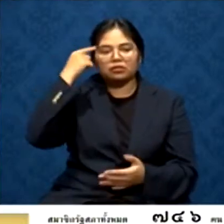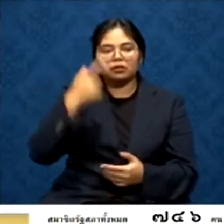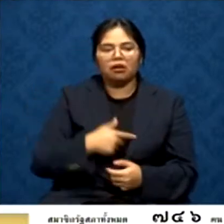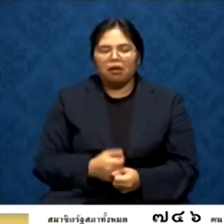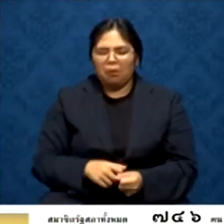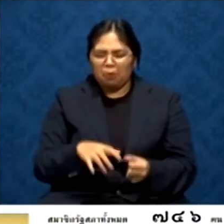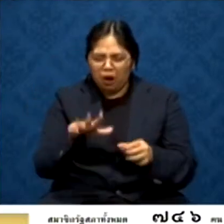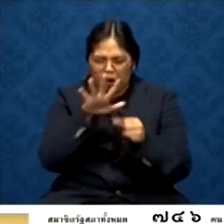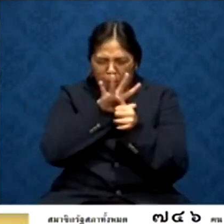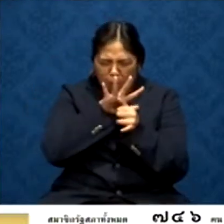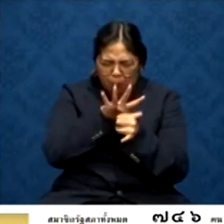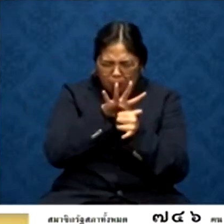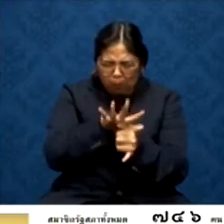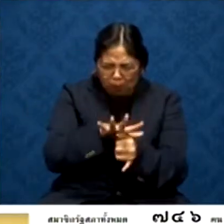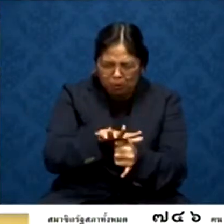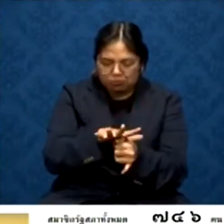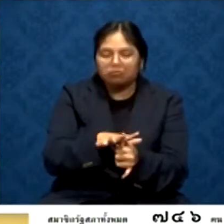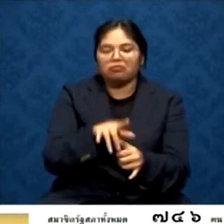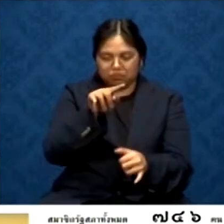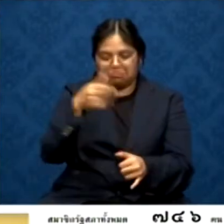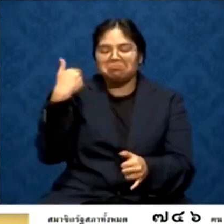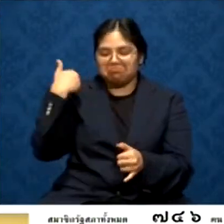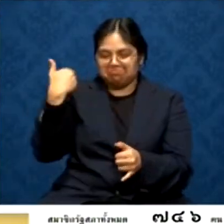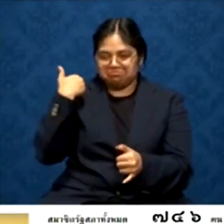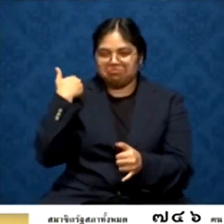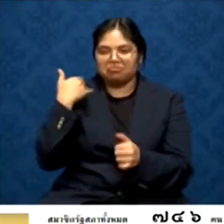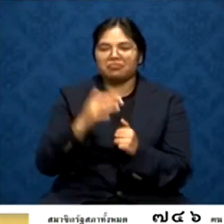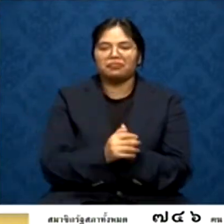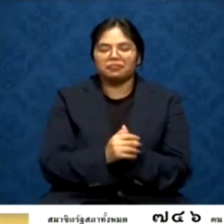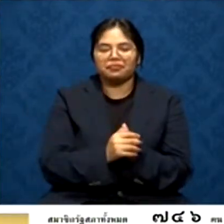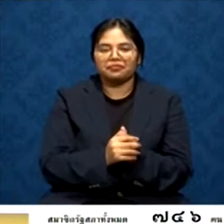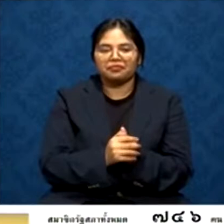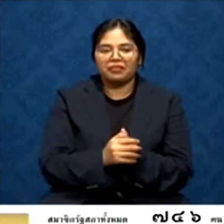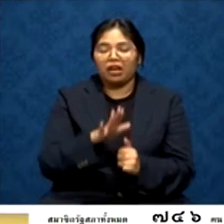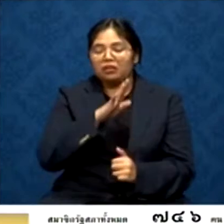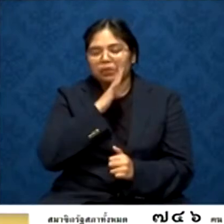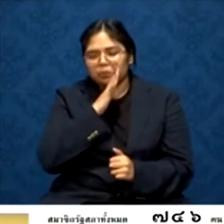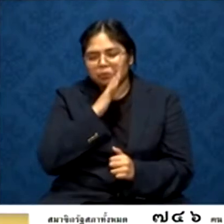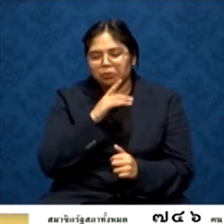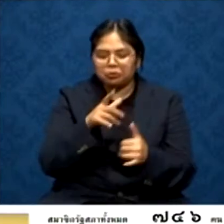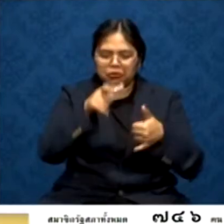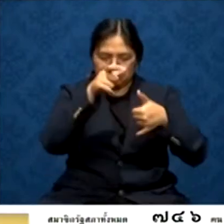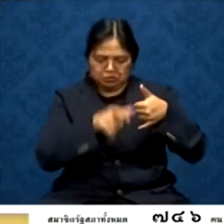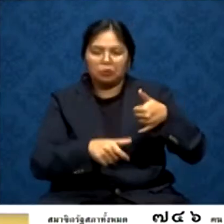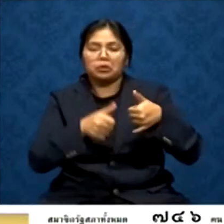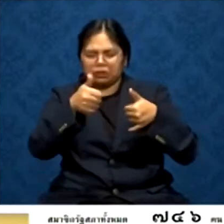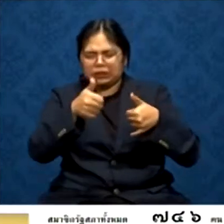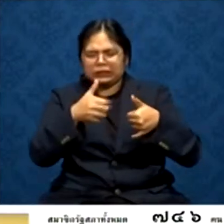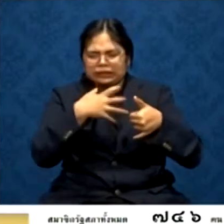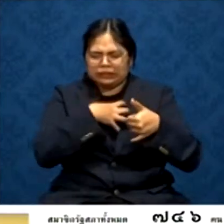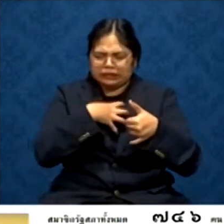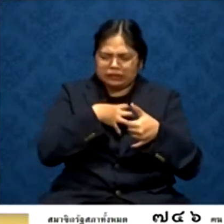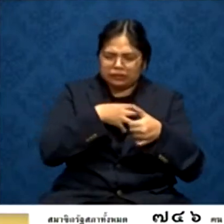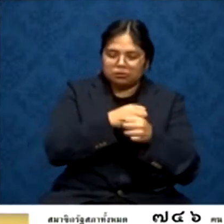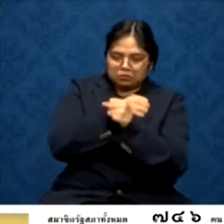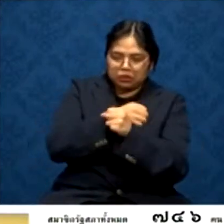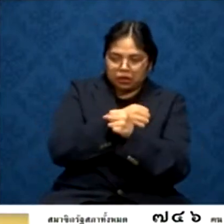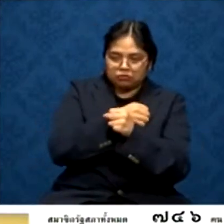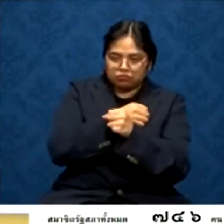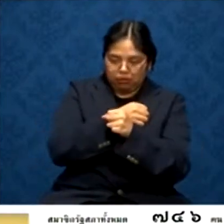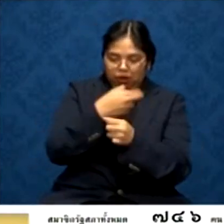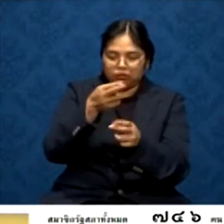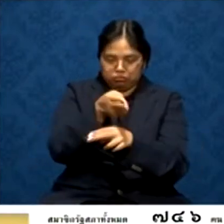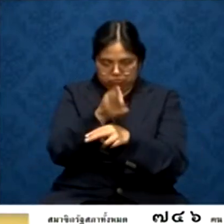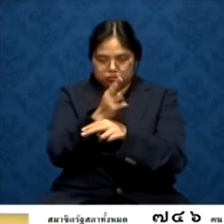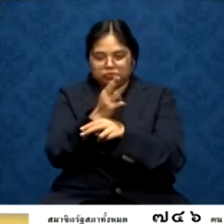มากๆกลายเป็นพวกสีเทาก็มีบางคนที่พอจะรักษาความดีไว้ก็อาจจะต้องสูญเสียชีวิตจากอำนาจมื